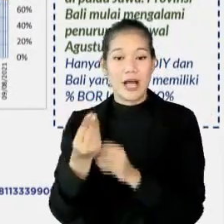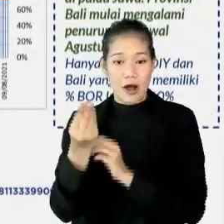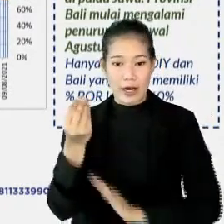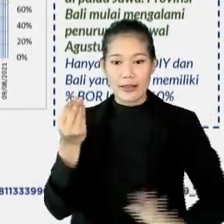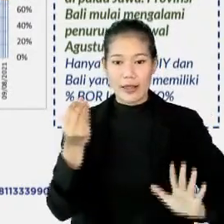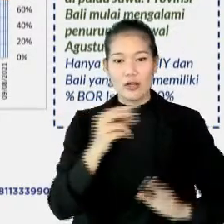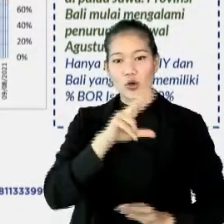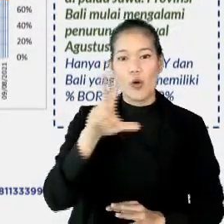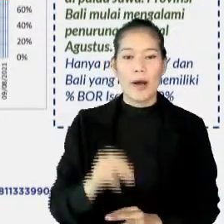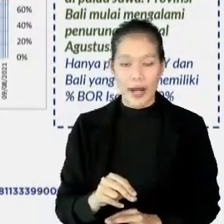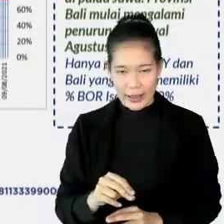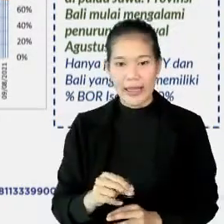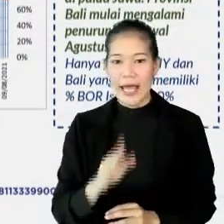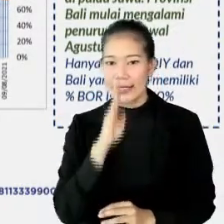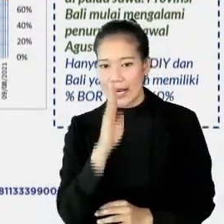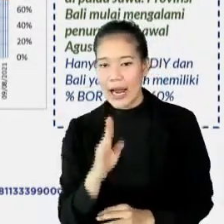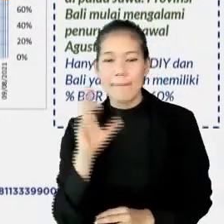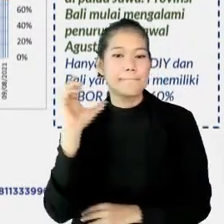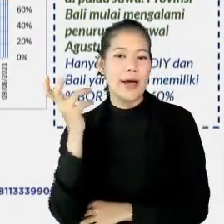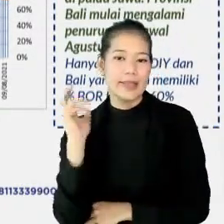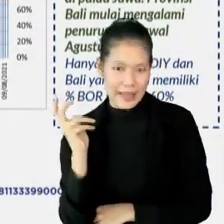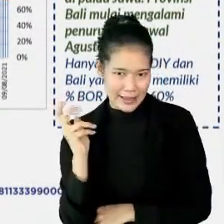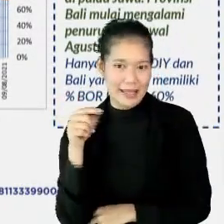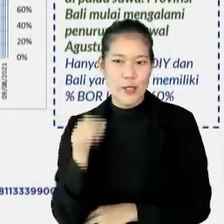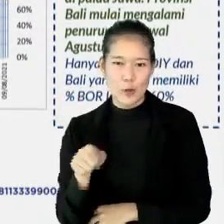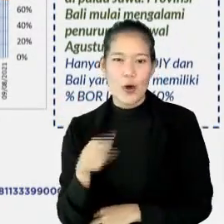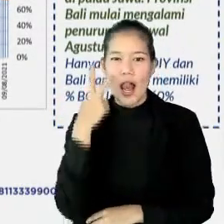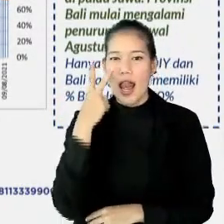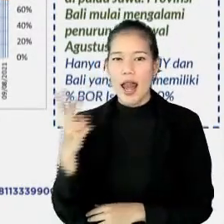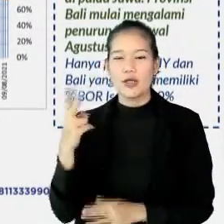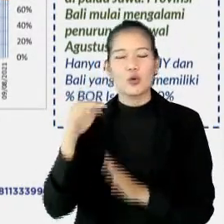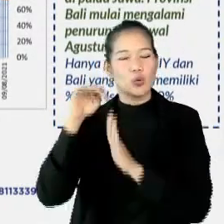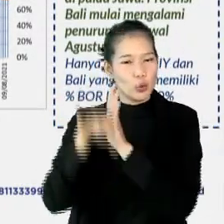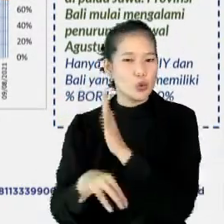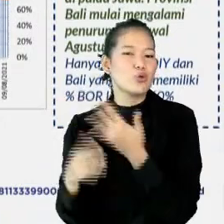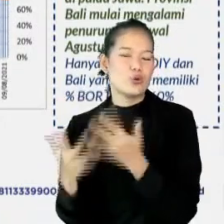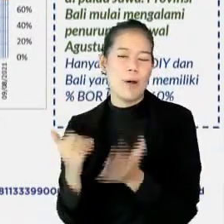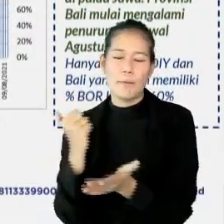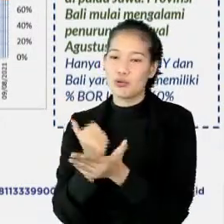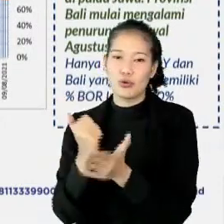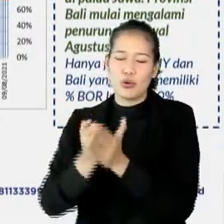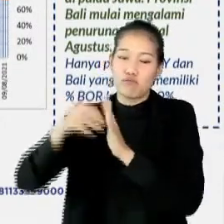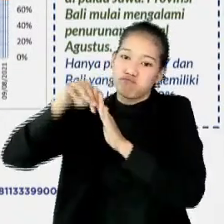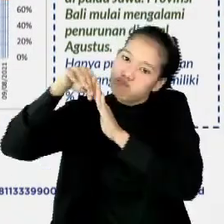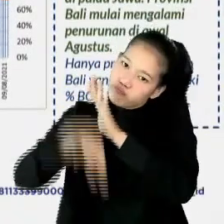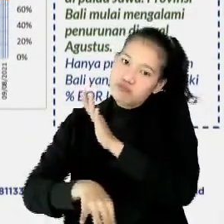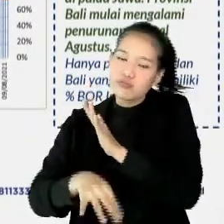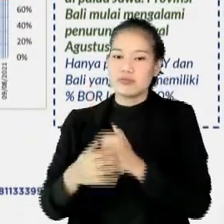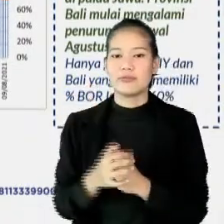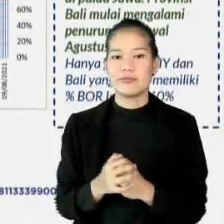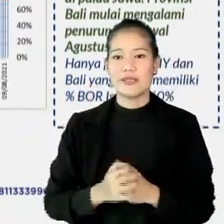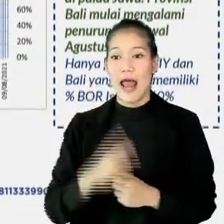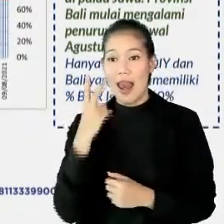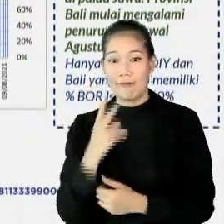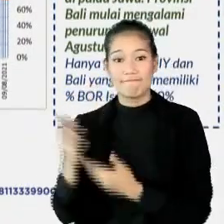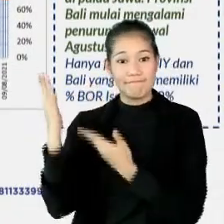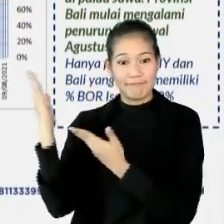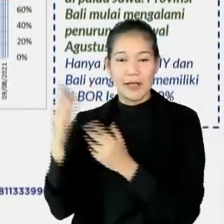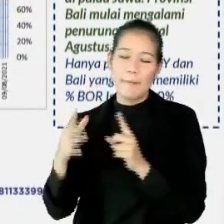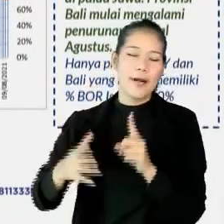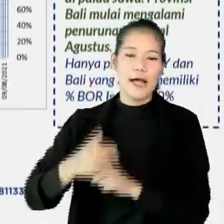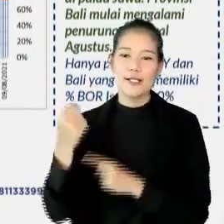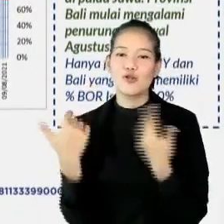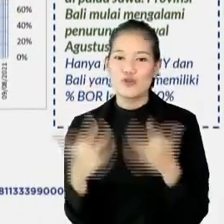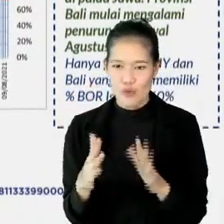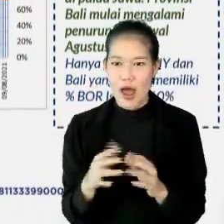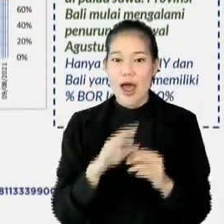Jawa Barat, Jawa Tengah, Jawa Timur, Banten. Ini bell shape-nya sudah beneran turun dengan signifikan kelihatan gitu ya. Dan semua sudah berhasil,